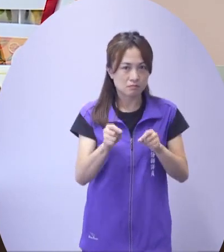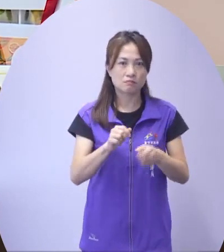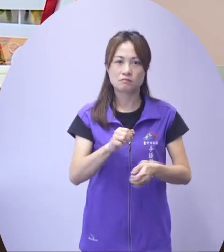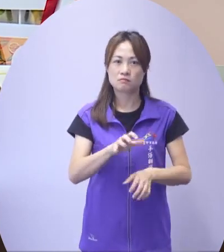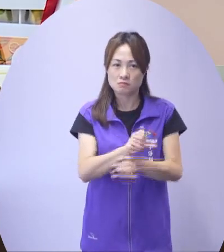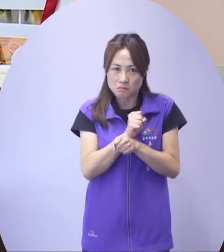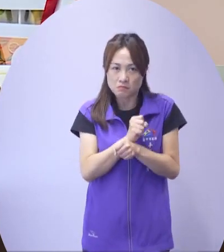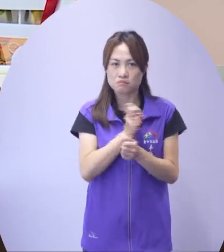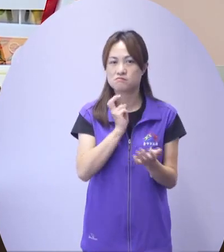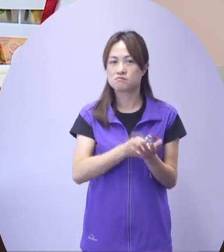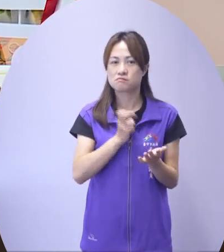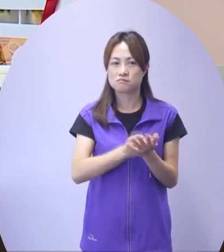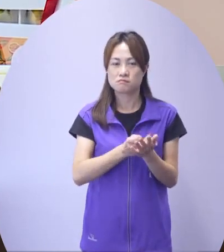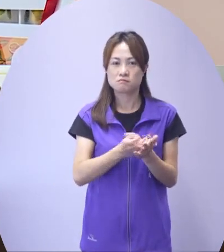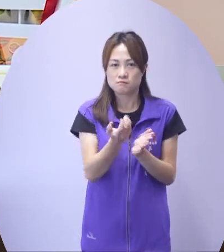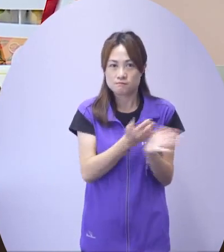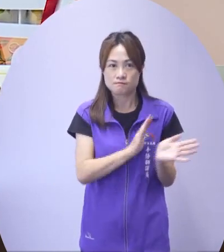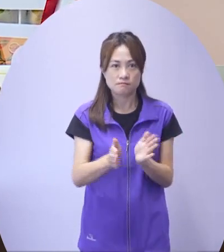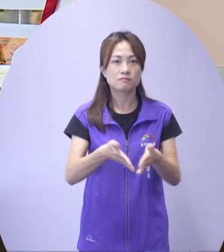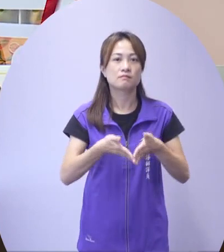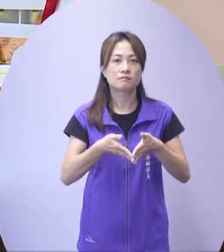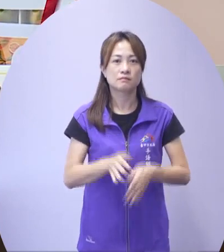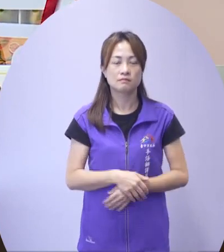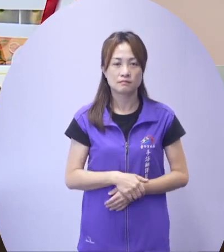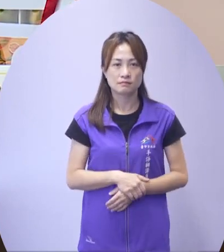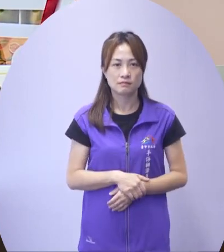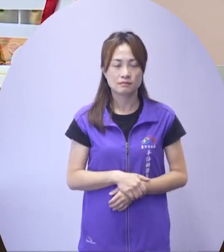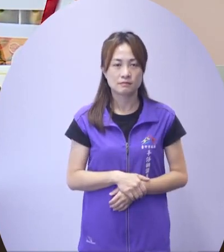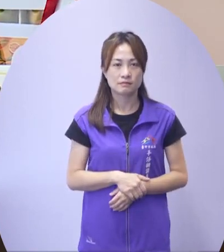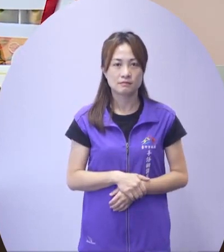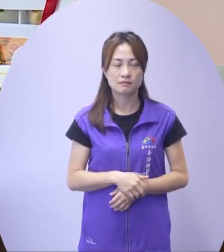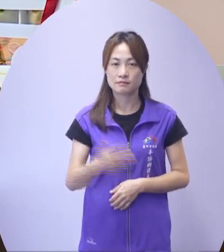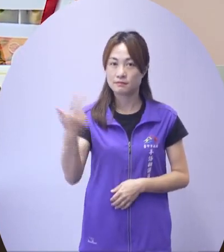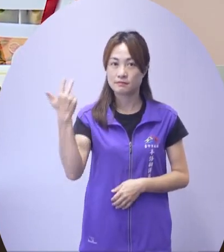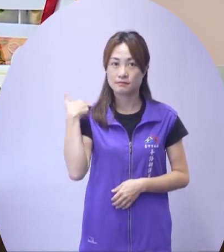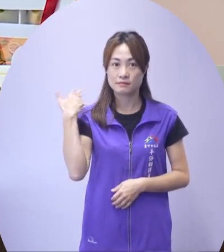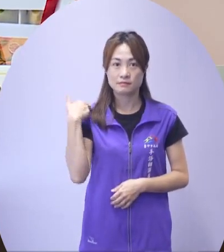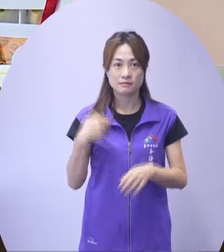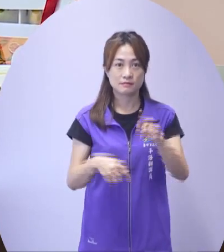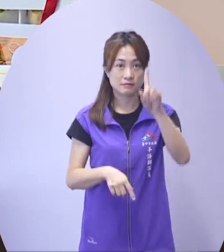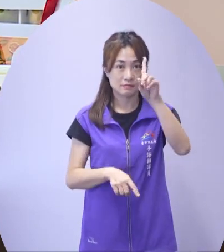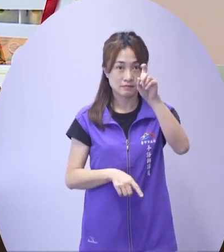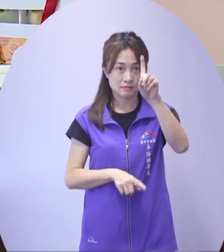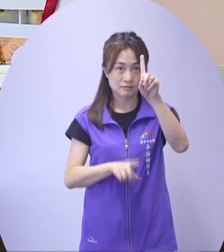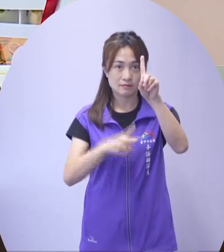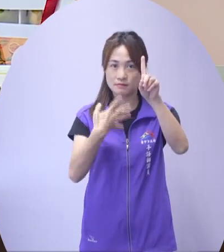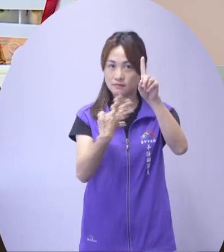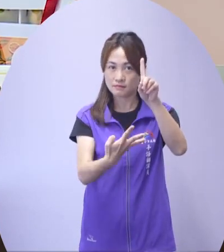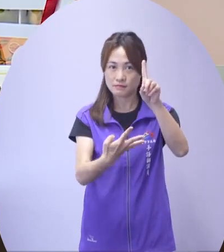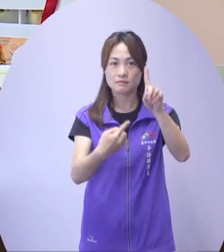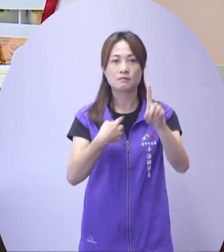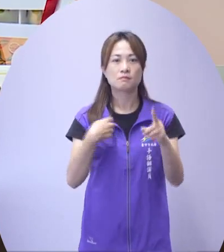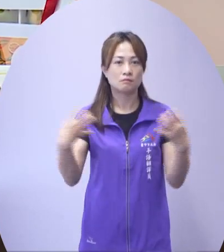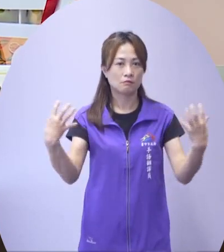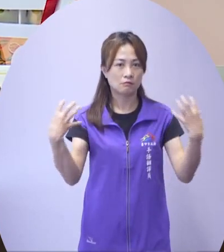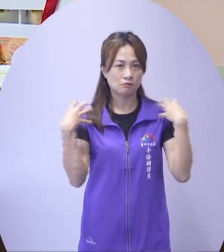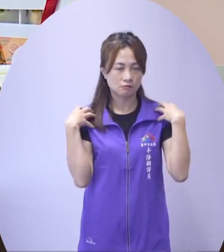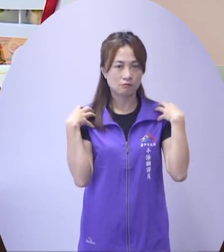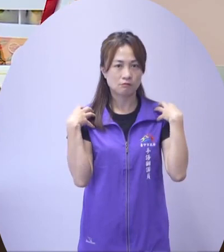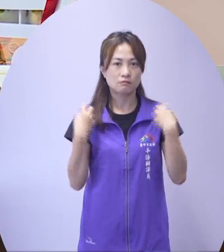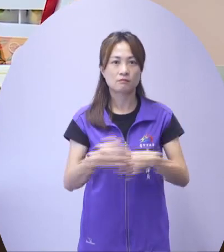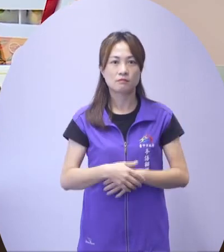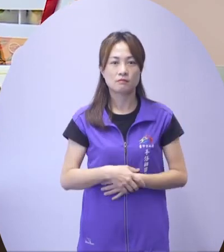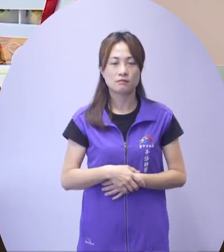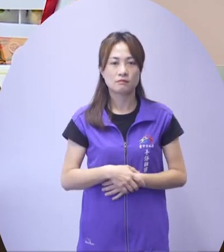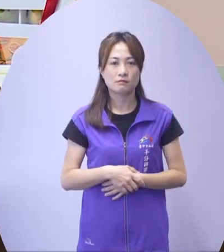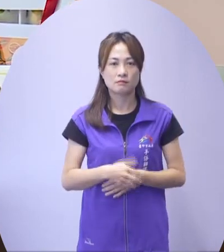要提前部署。所以我们在这个上个礼拜三11月4号呢，由我亲自担任指挥官，我们